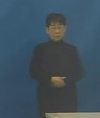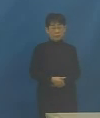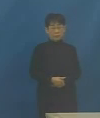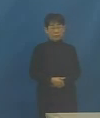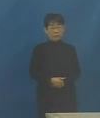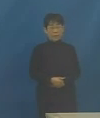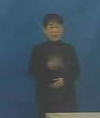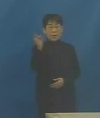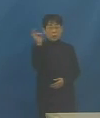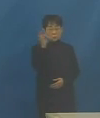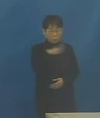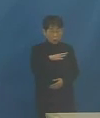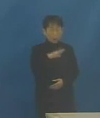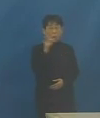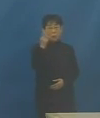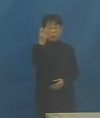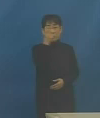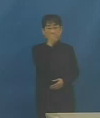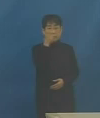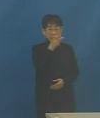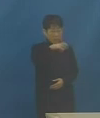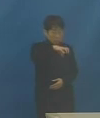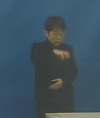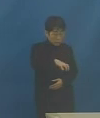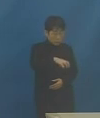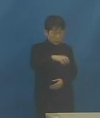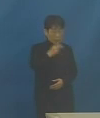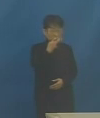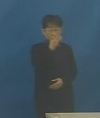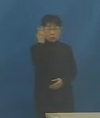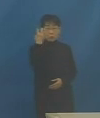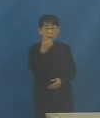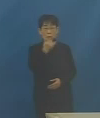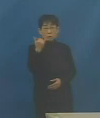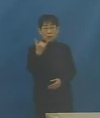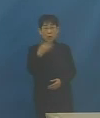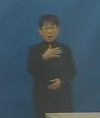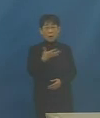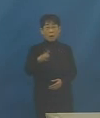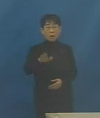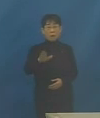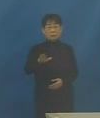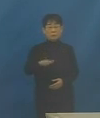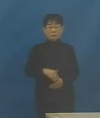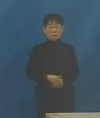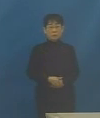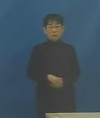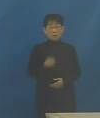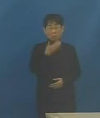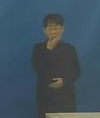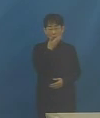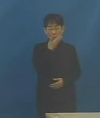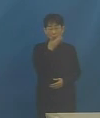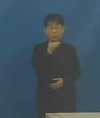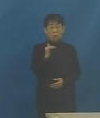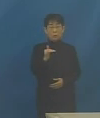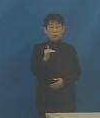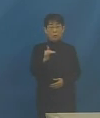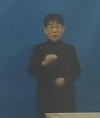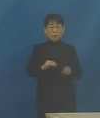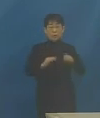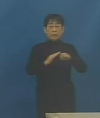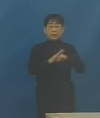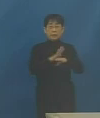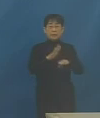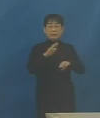検査で見つかる方が増えてきているとまあこれはやはりあの重要なことであってあの岸田総理の決断